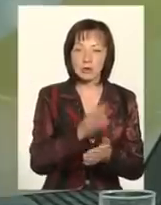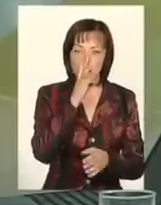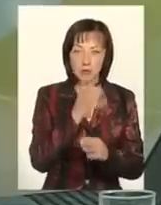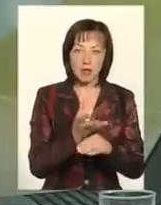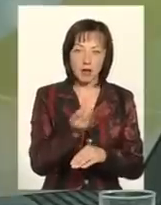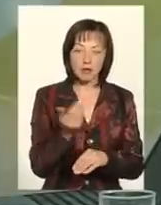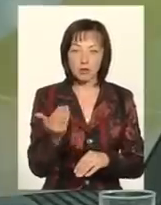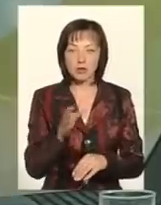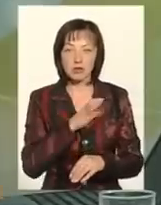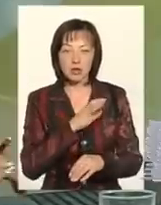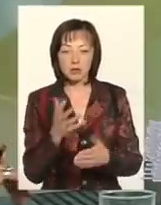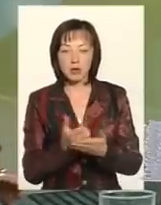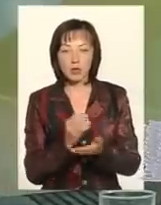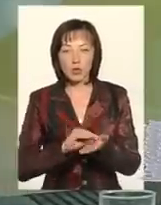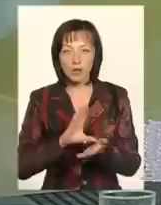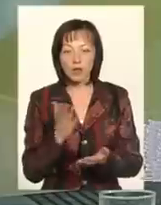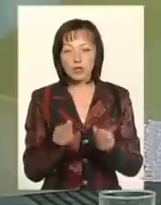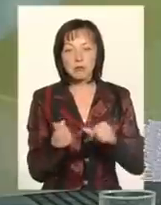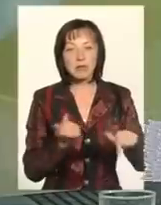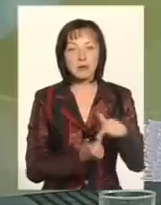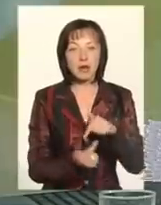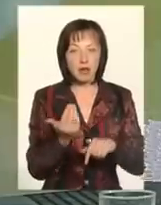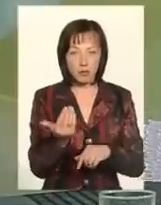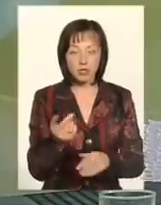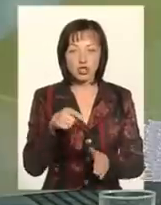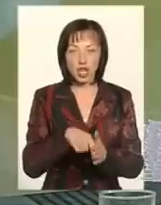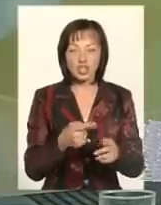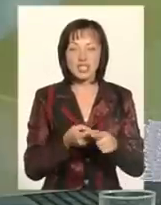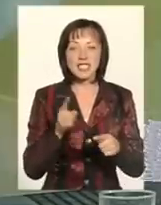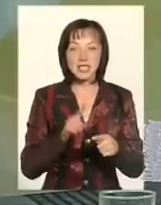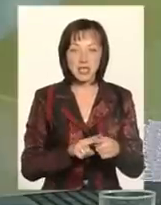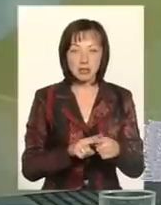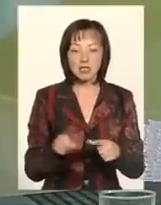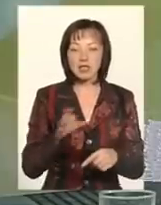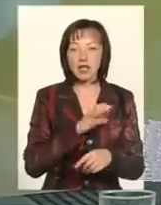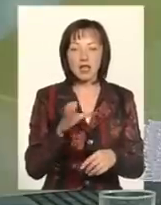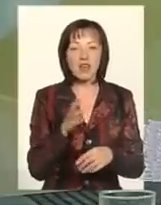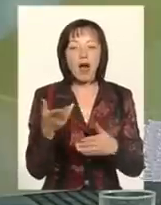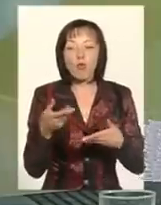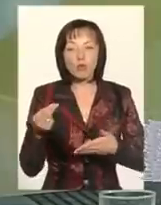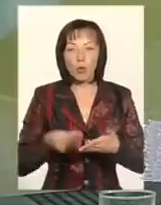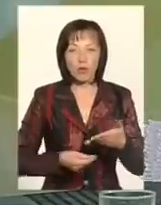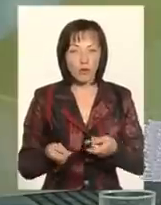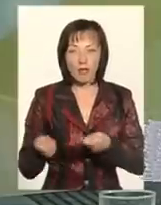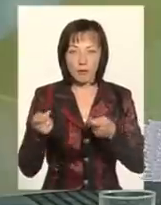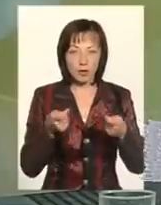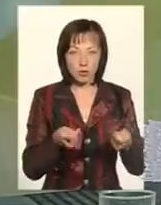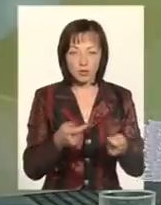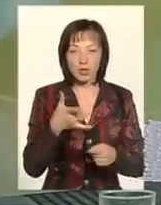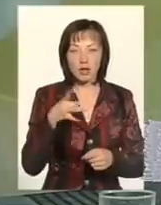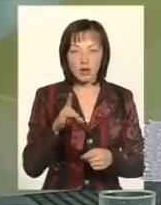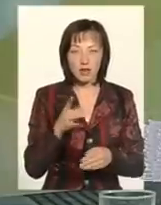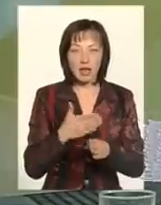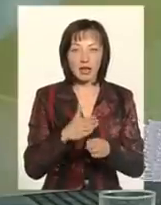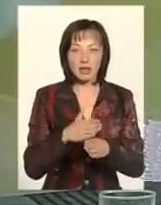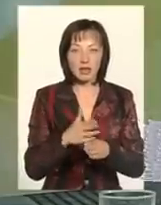це твої статки Чи це твої прибутки якщо ти підприємець значить цих статків яку б ти довідку не приносив на гривневий